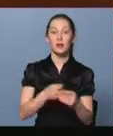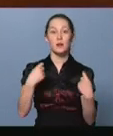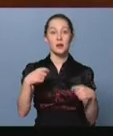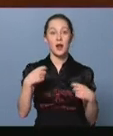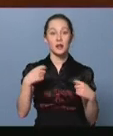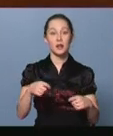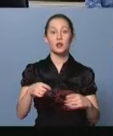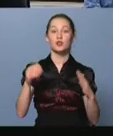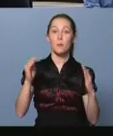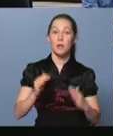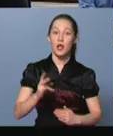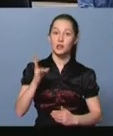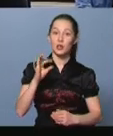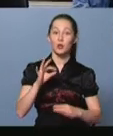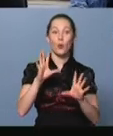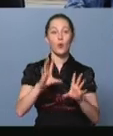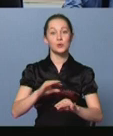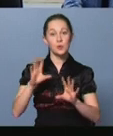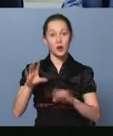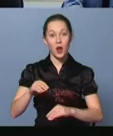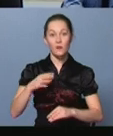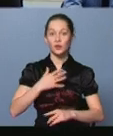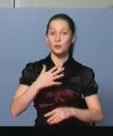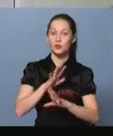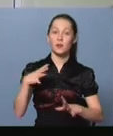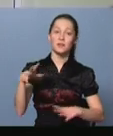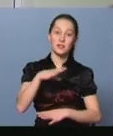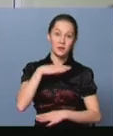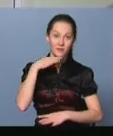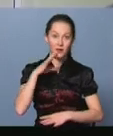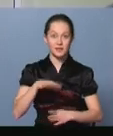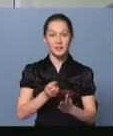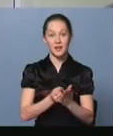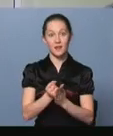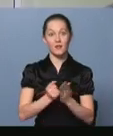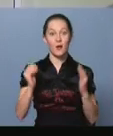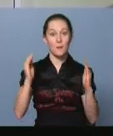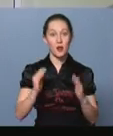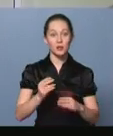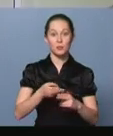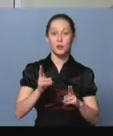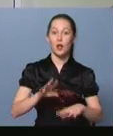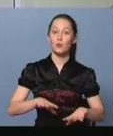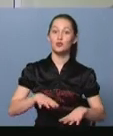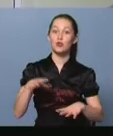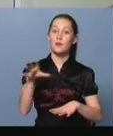но переживать не стоит, успокаивают лесничие. Всем хватит. Заготавливать стали меньше, связано с использованием